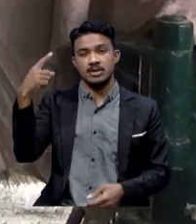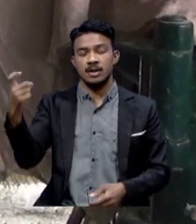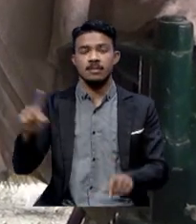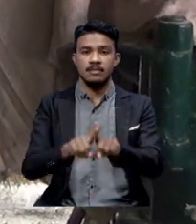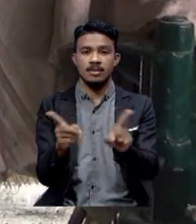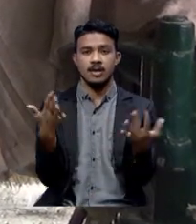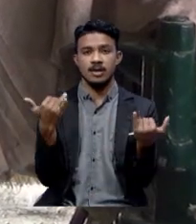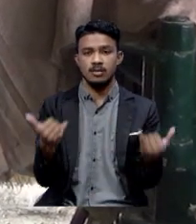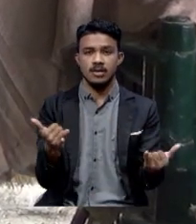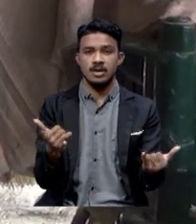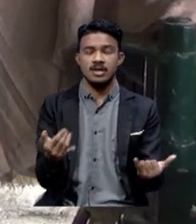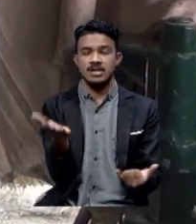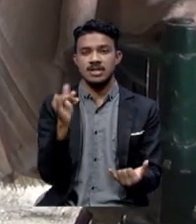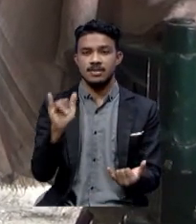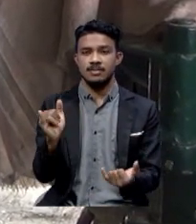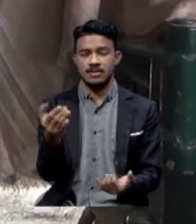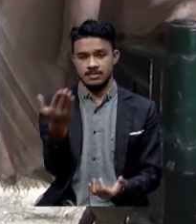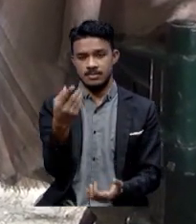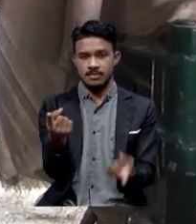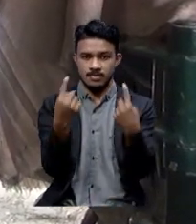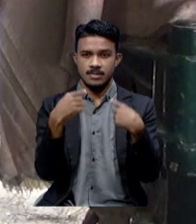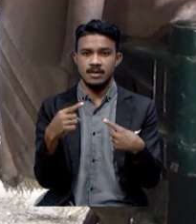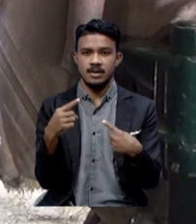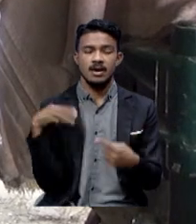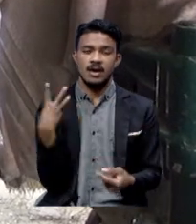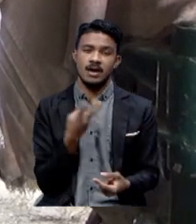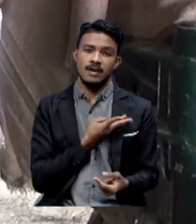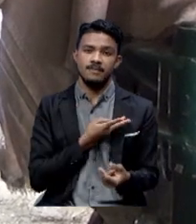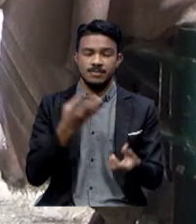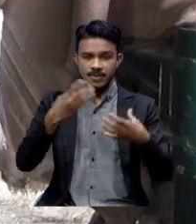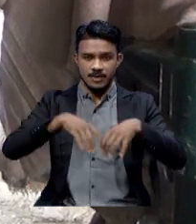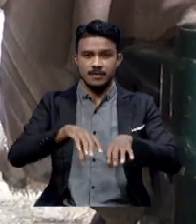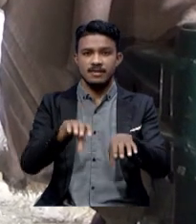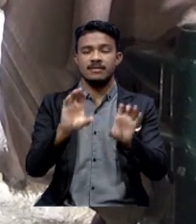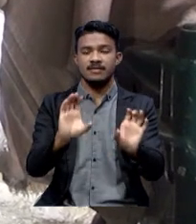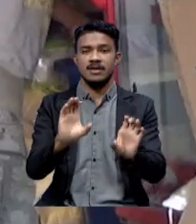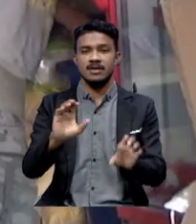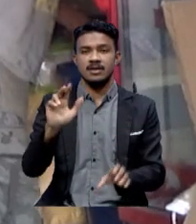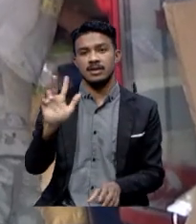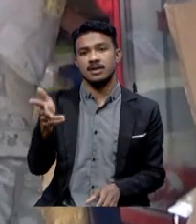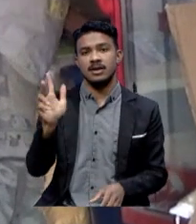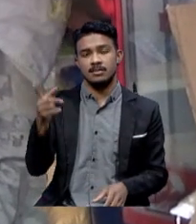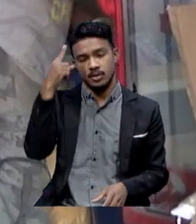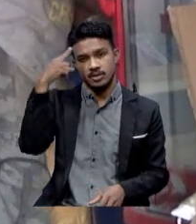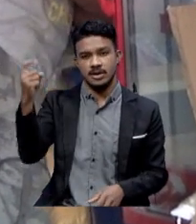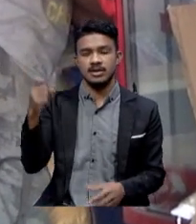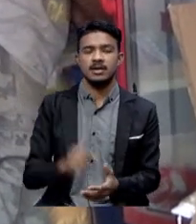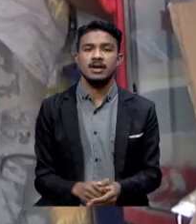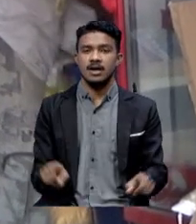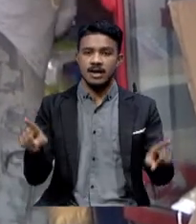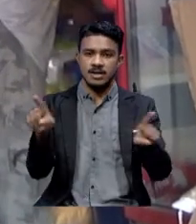sira mai emo, mas na diacona, tamba. Ami fan tiga puluh sen nono, tambah ami nono bemanat. Mesan